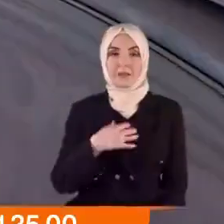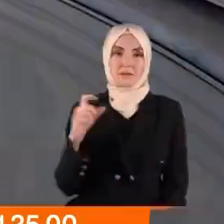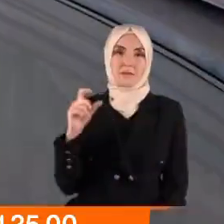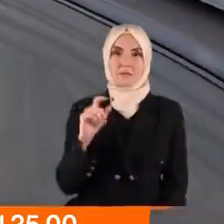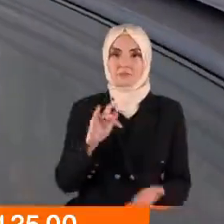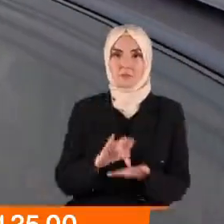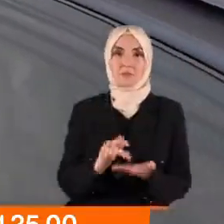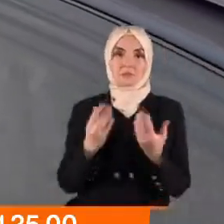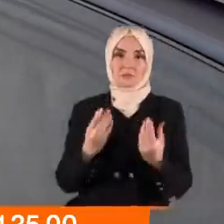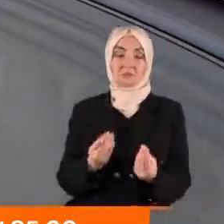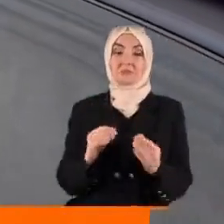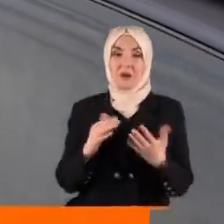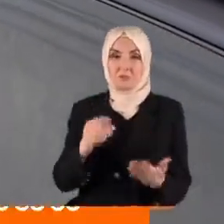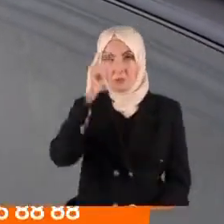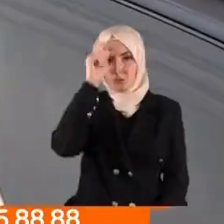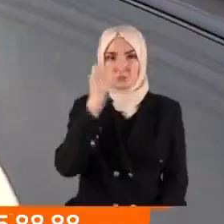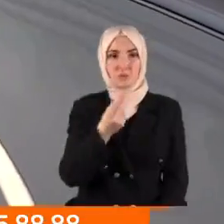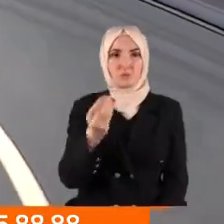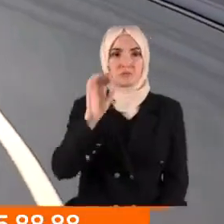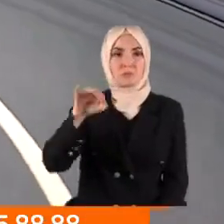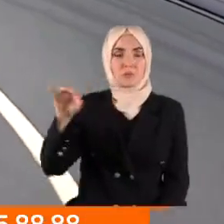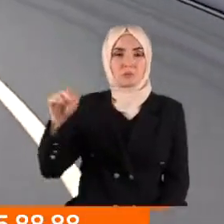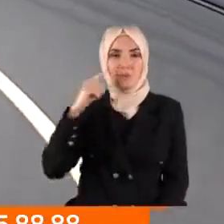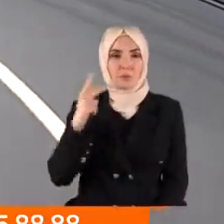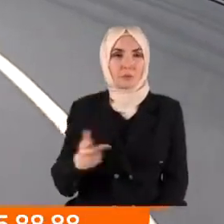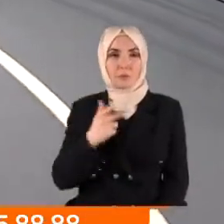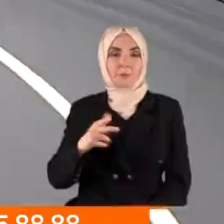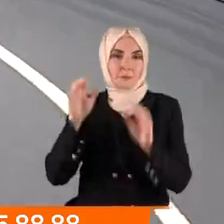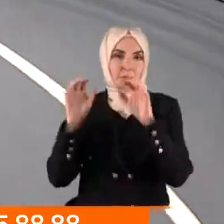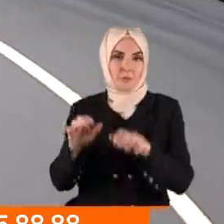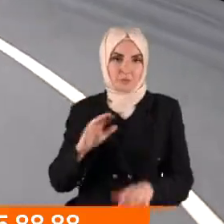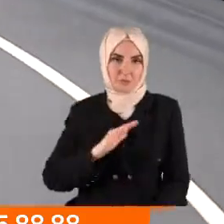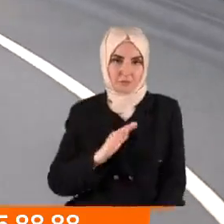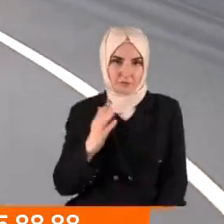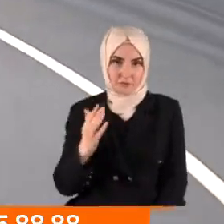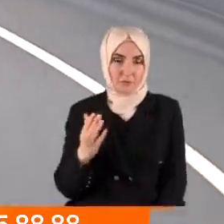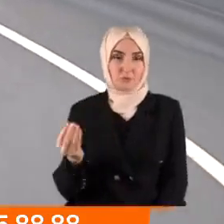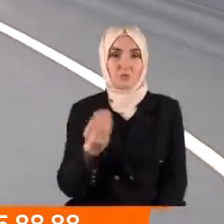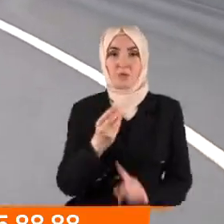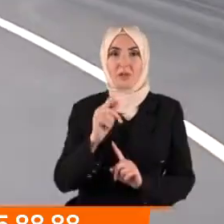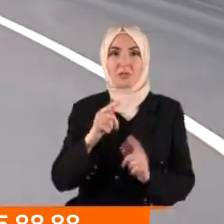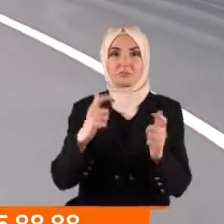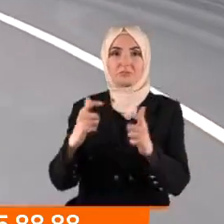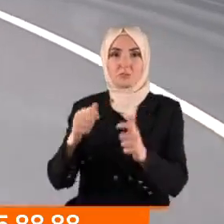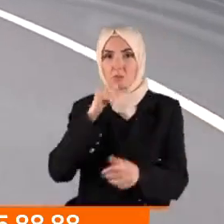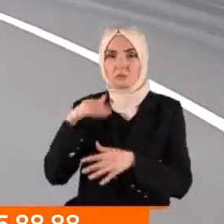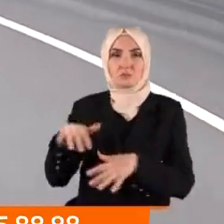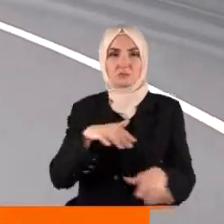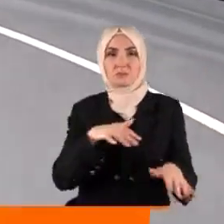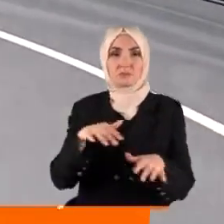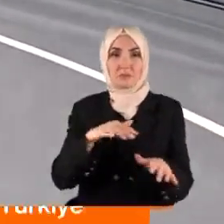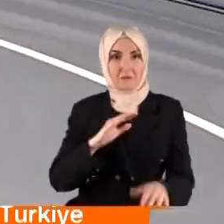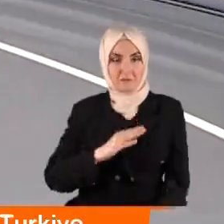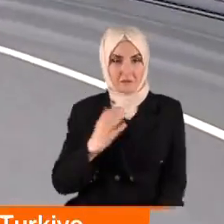Haziran'ın ortasına geldik ancak Türkiye'nin birçok noktası şiddetli yağışların etkisi altında. Birçok kentte sel manzaraları vardı yine. Evler,